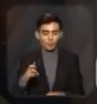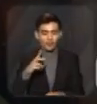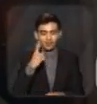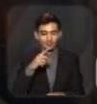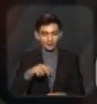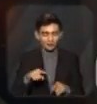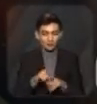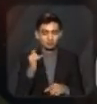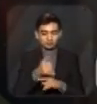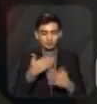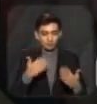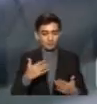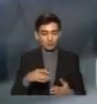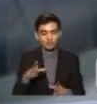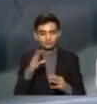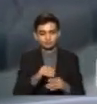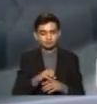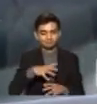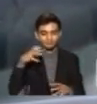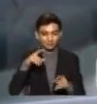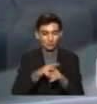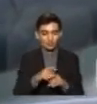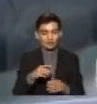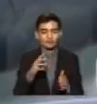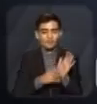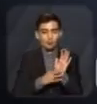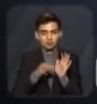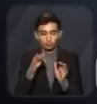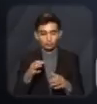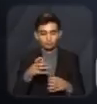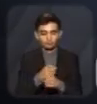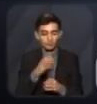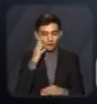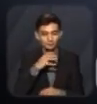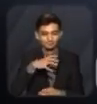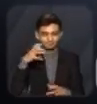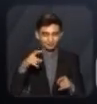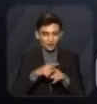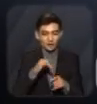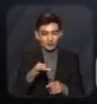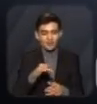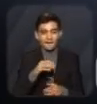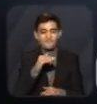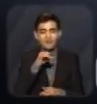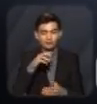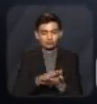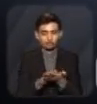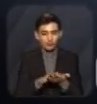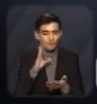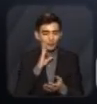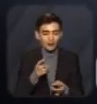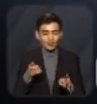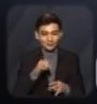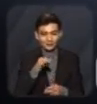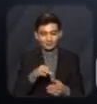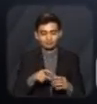количество вредных веществ при выбросе в атмосферу можно снизить до 90%. Вредные вещества проходят через фильтр и остаются в воде. Затем прессуются